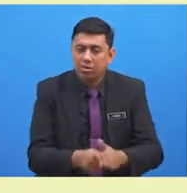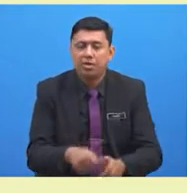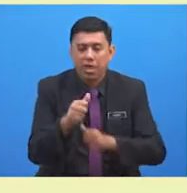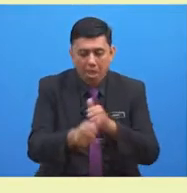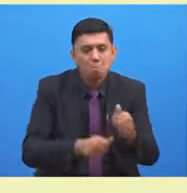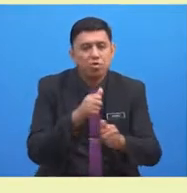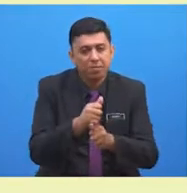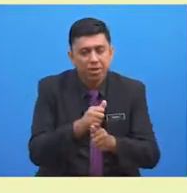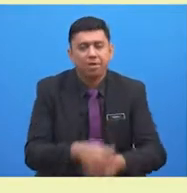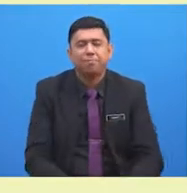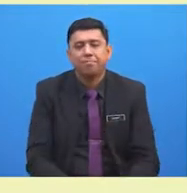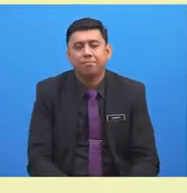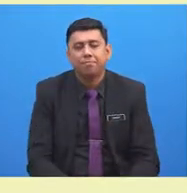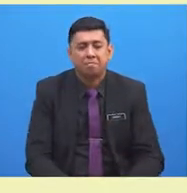atmosfera.